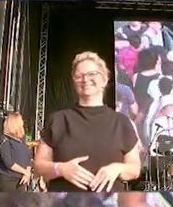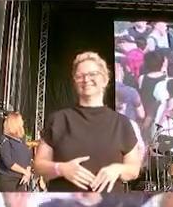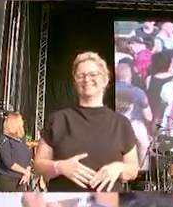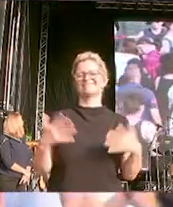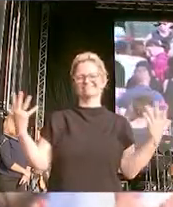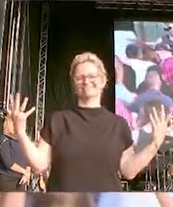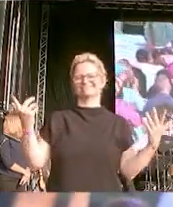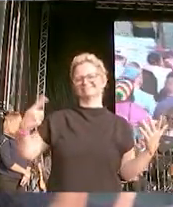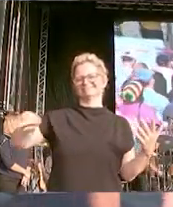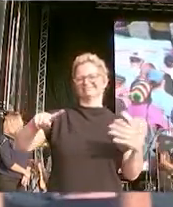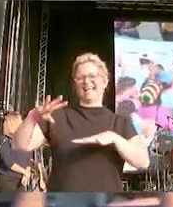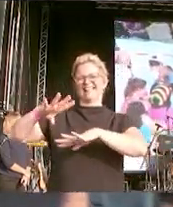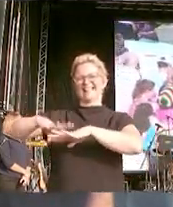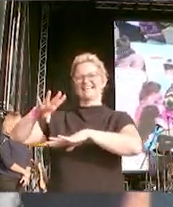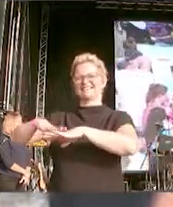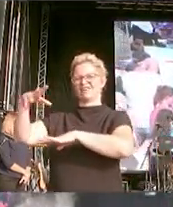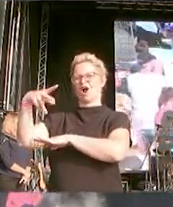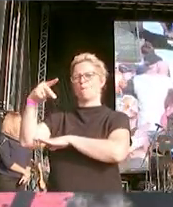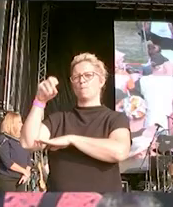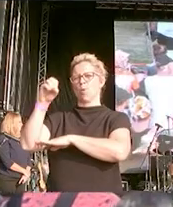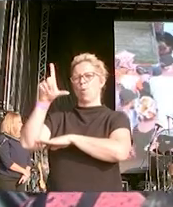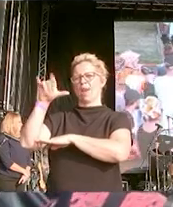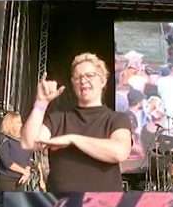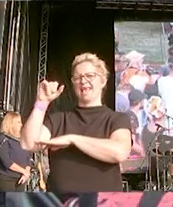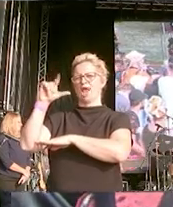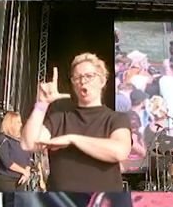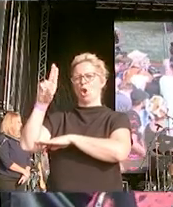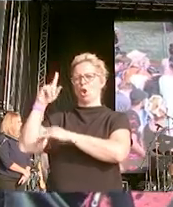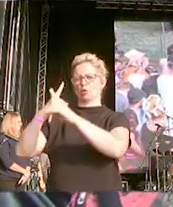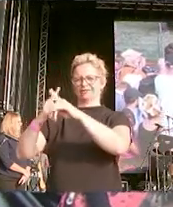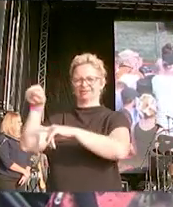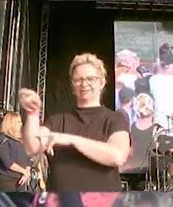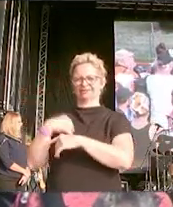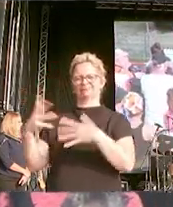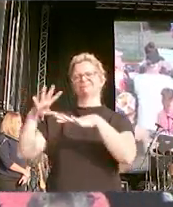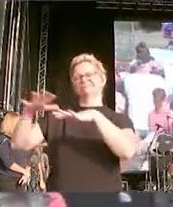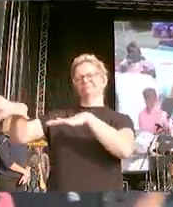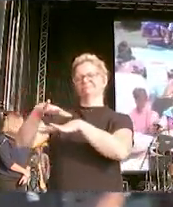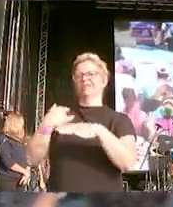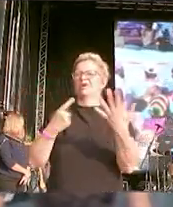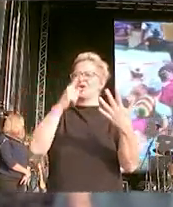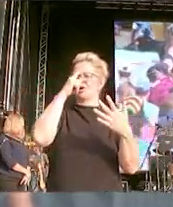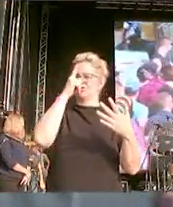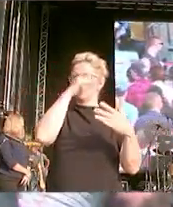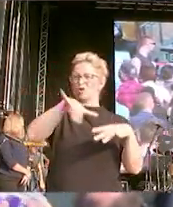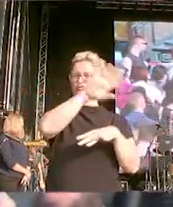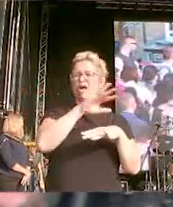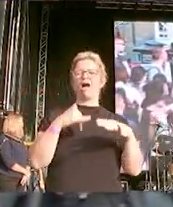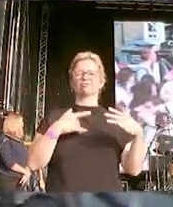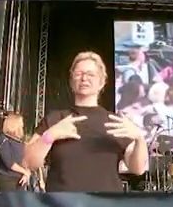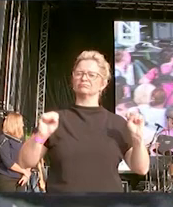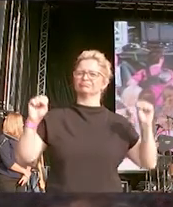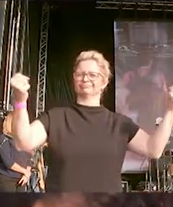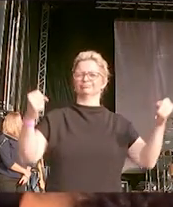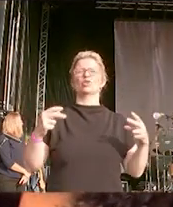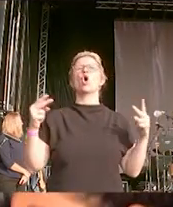Unsere Freunde vom Netzwerk Polylux haben eine bundesweite Fördermitgliedschaft gestartet,